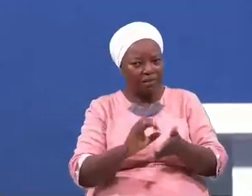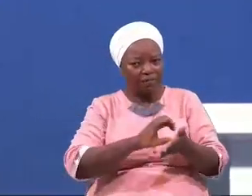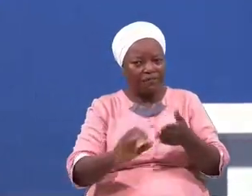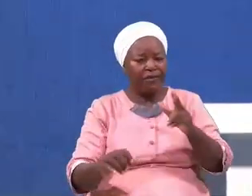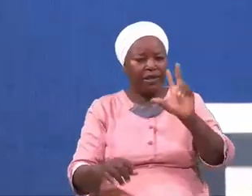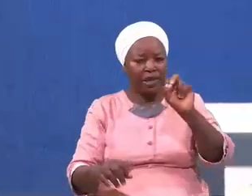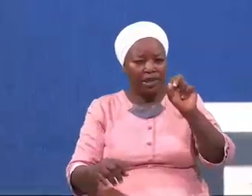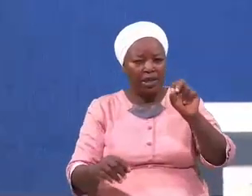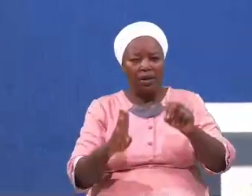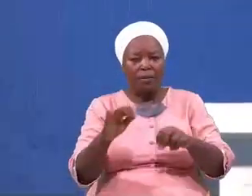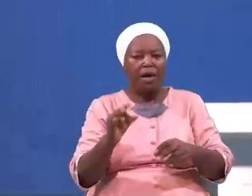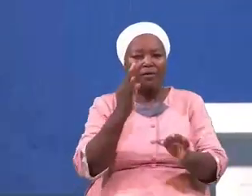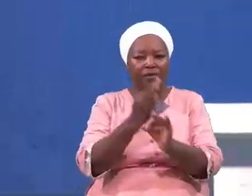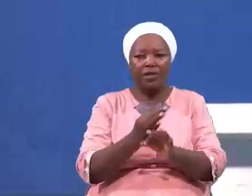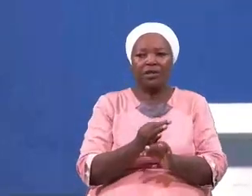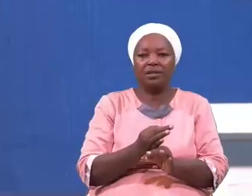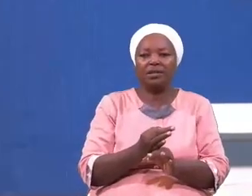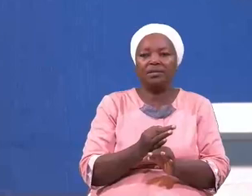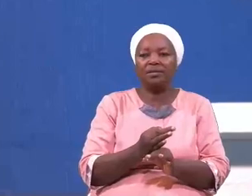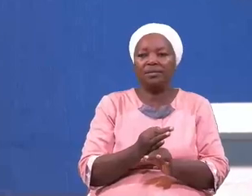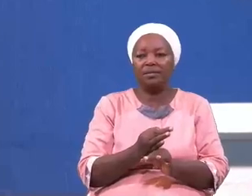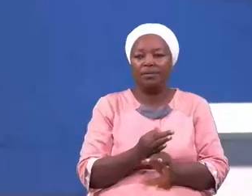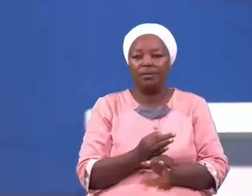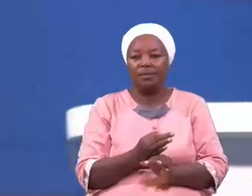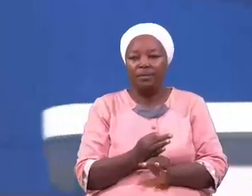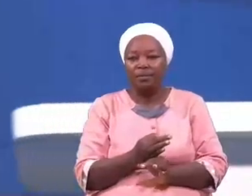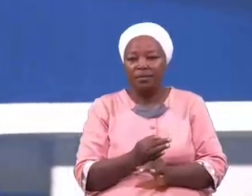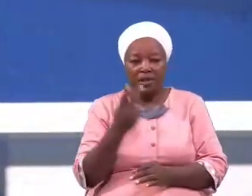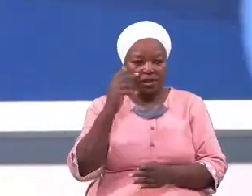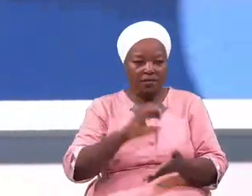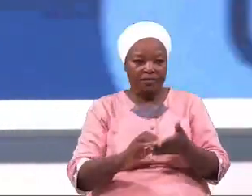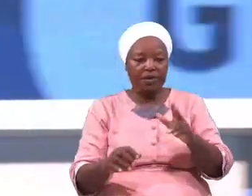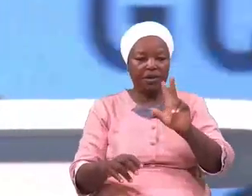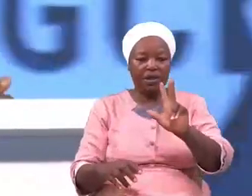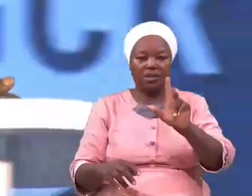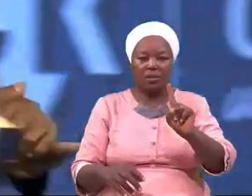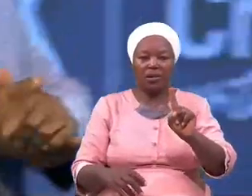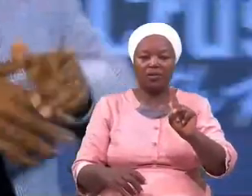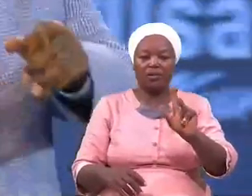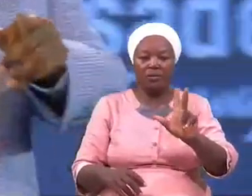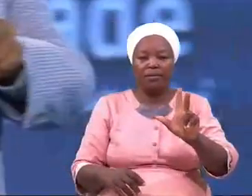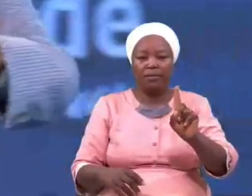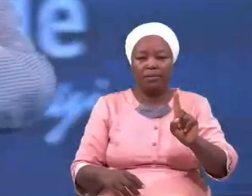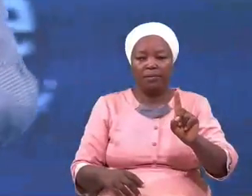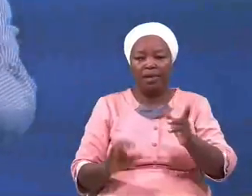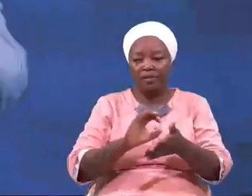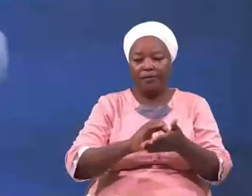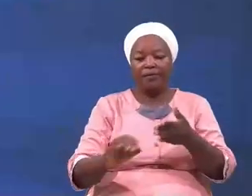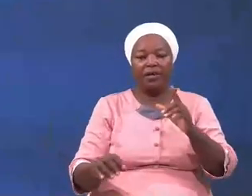que vous avez remarqué le commencement du verset 30? C'est par la foi. Dans le verset 31.